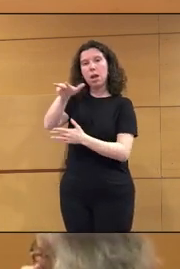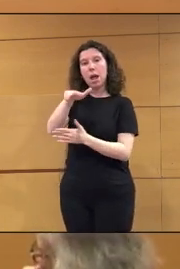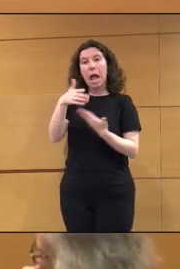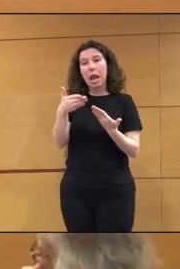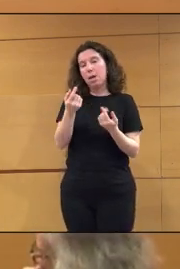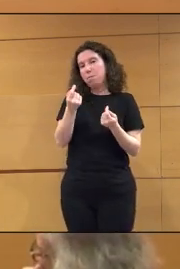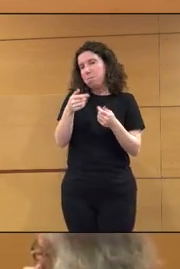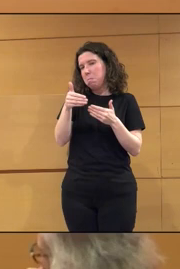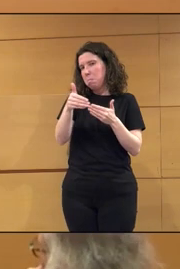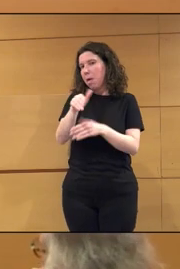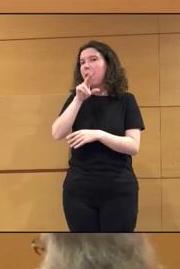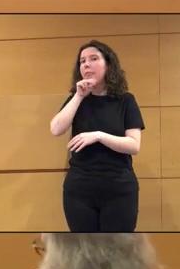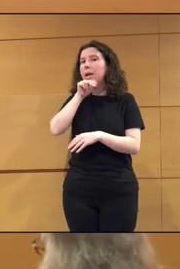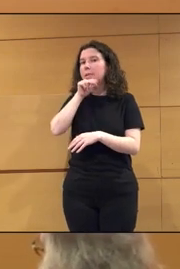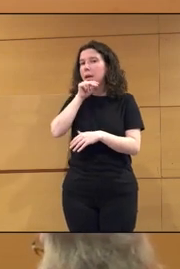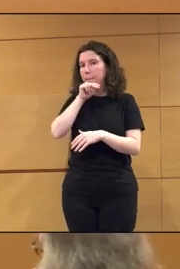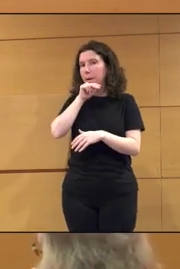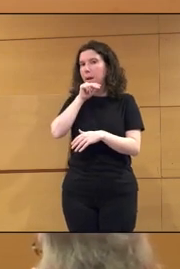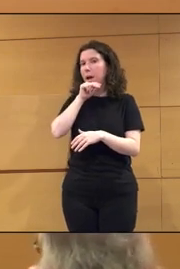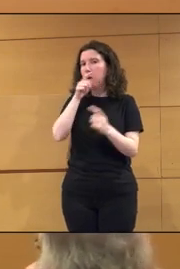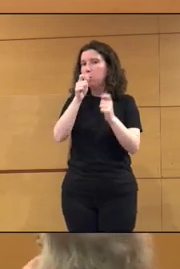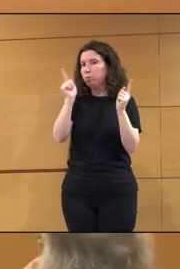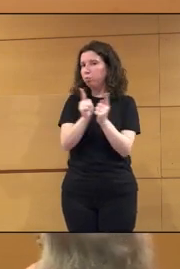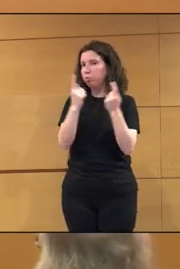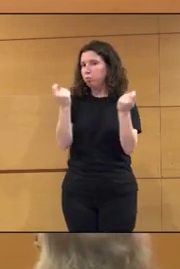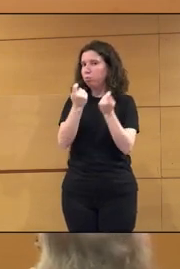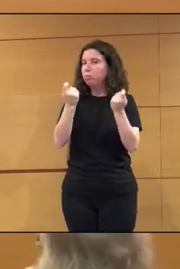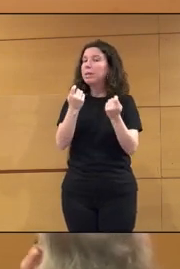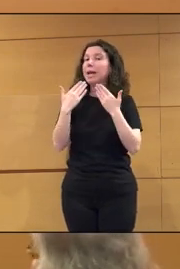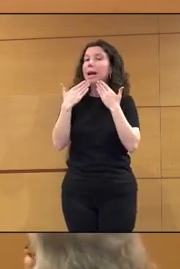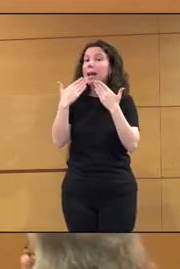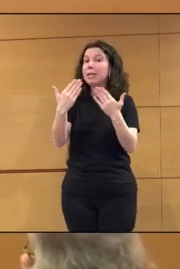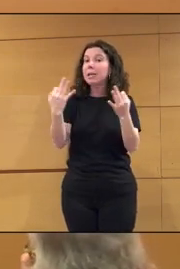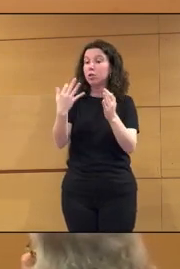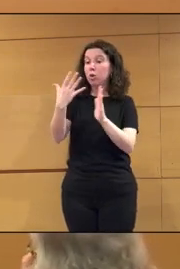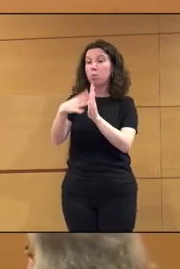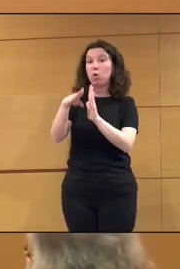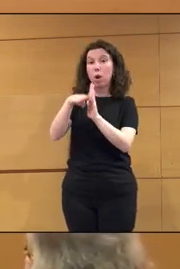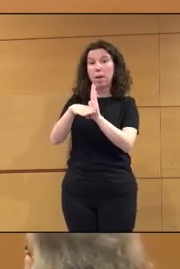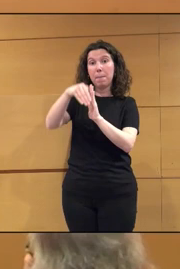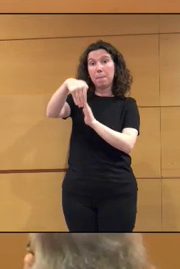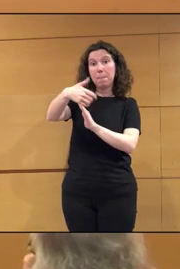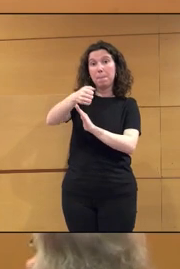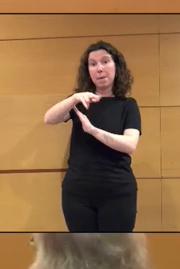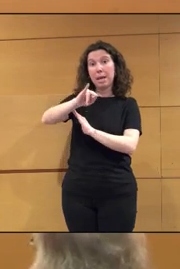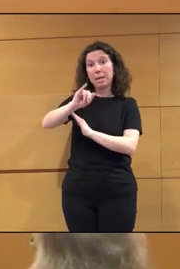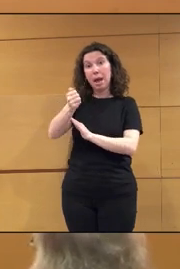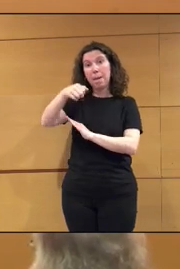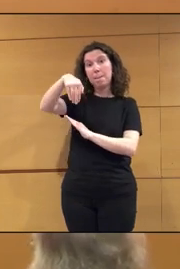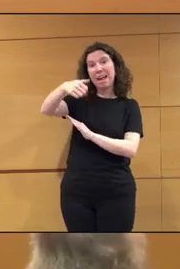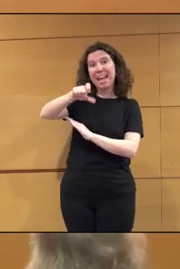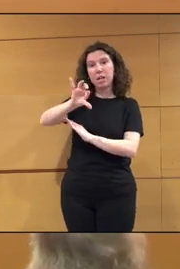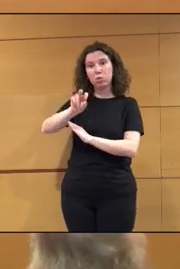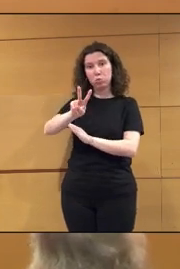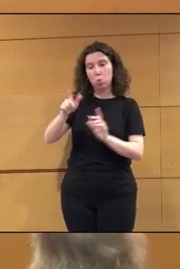desembre, una petita spin-off gràcies al finançament del programa de Maria de Maestu, que té el nostre departament,